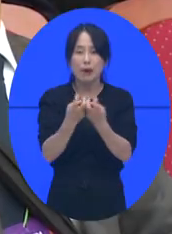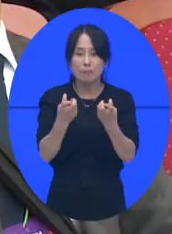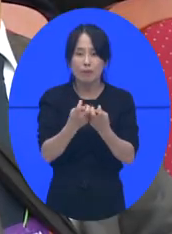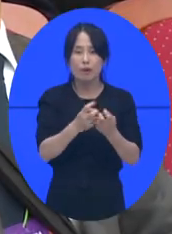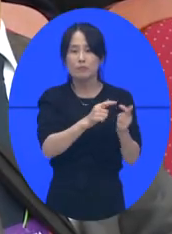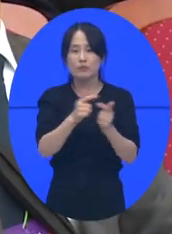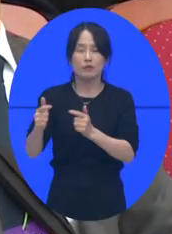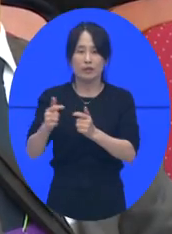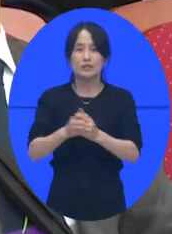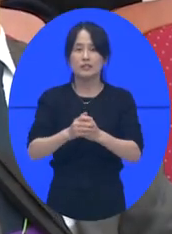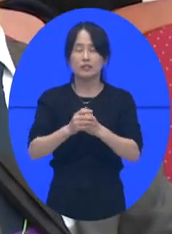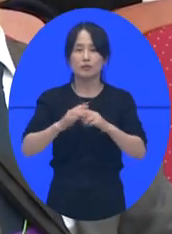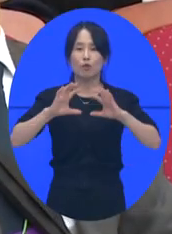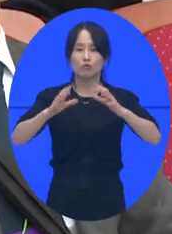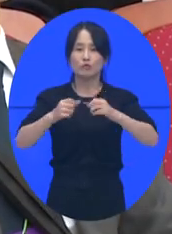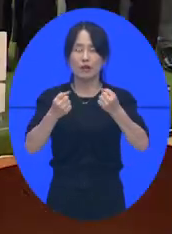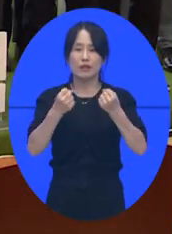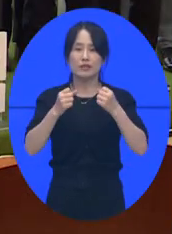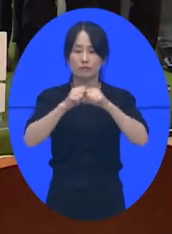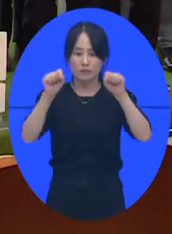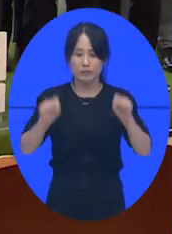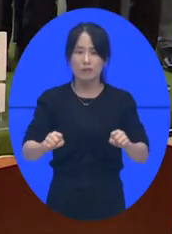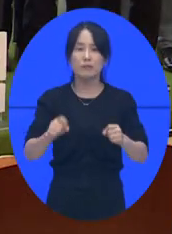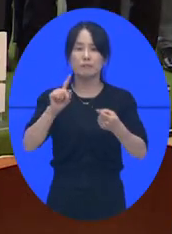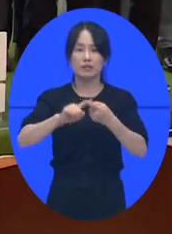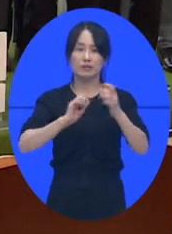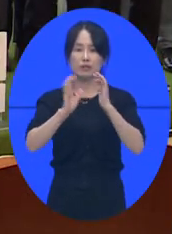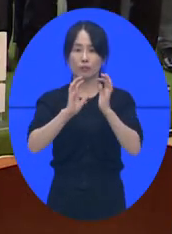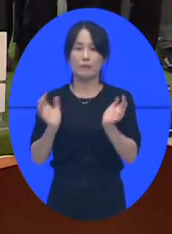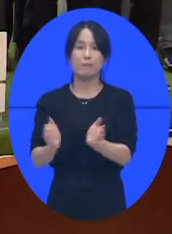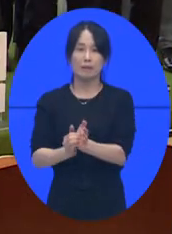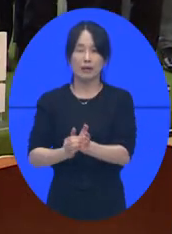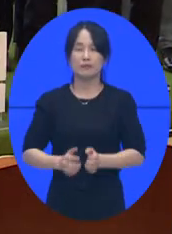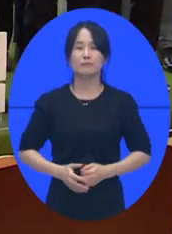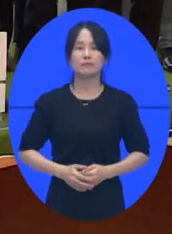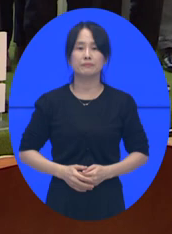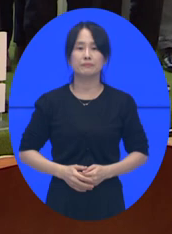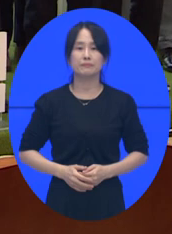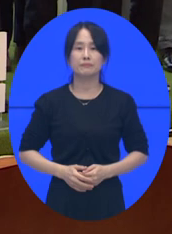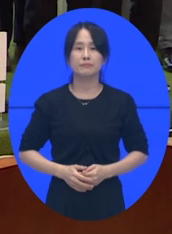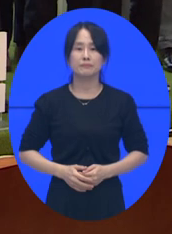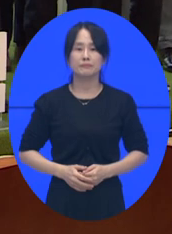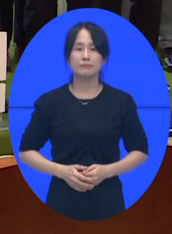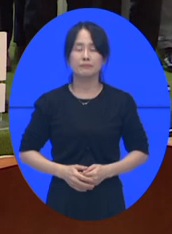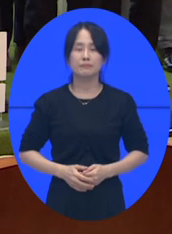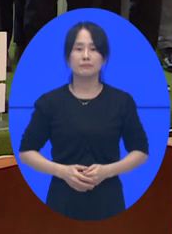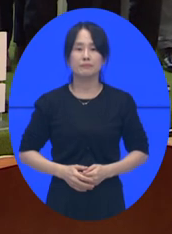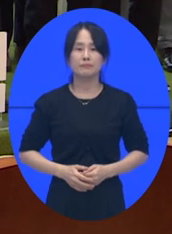국제협력체제 구축 전략 등을 논의했습니다. GTV 뉴스 최창순입니다.